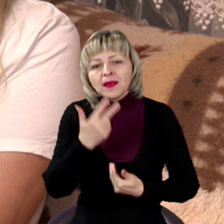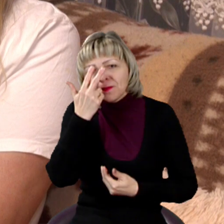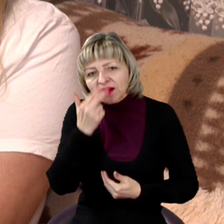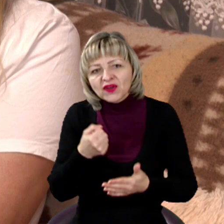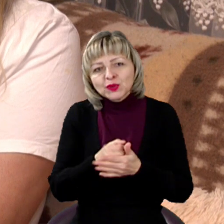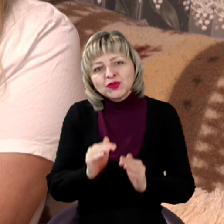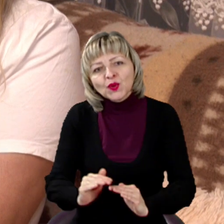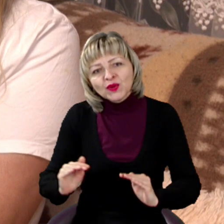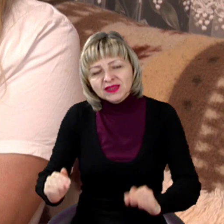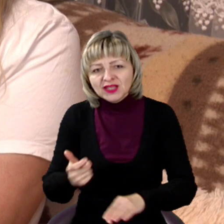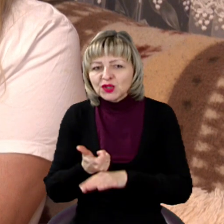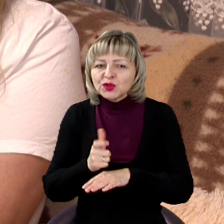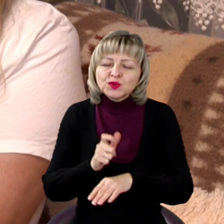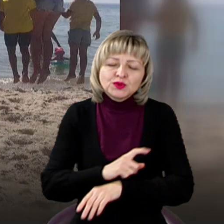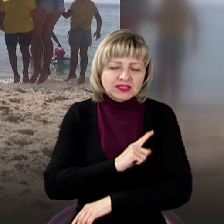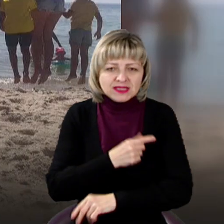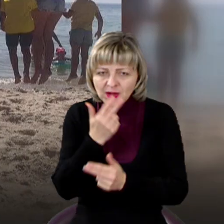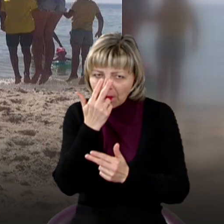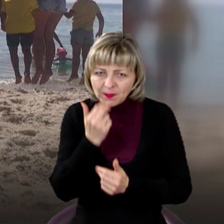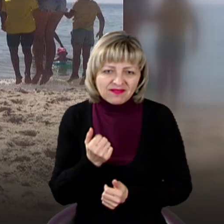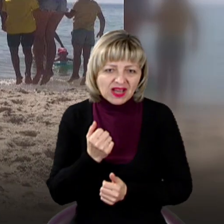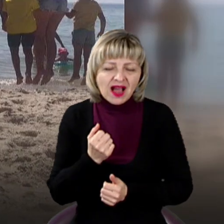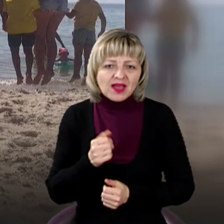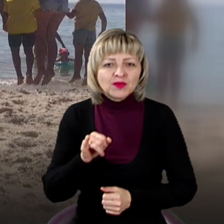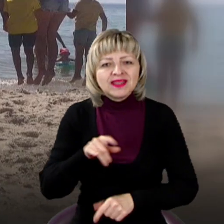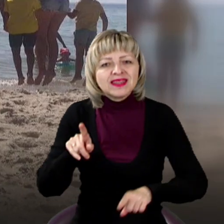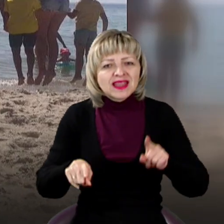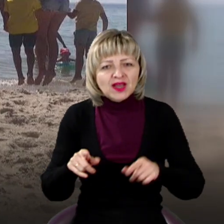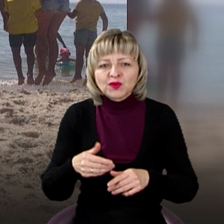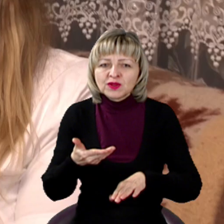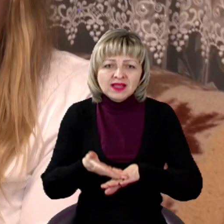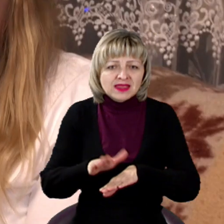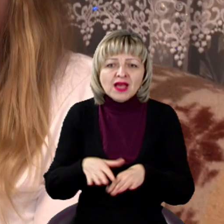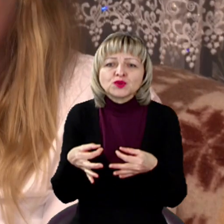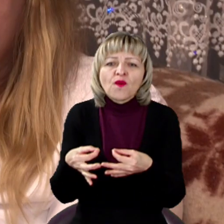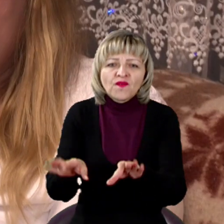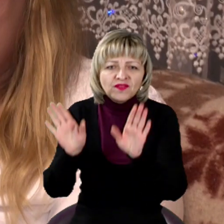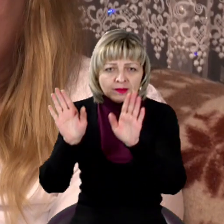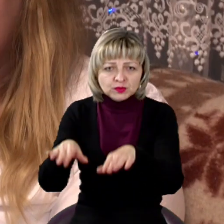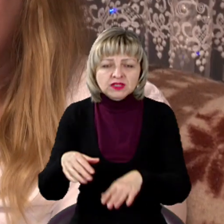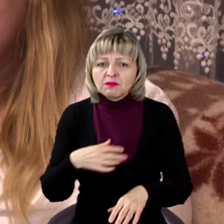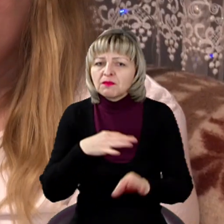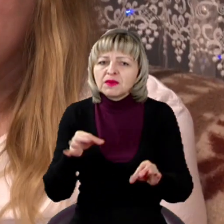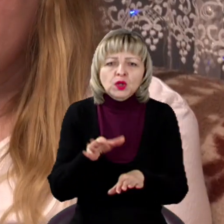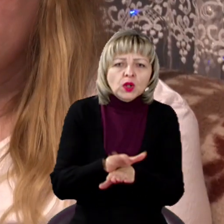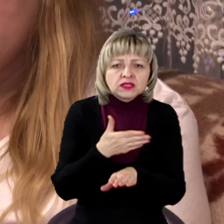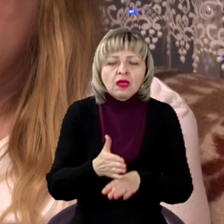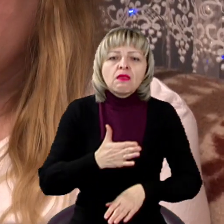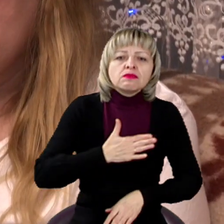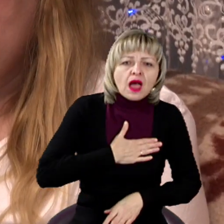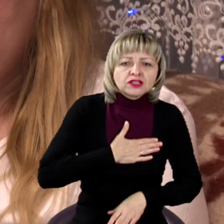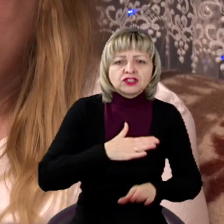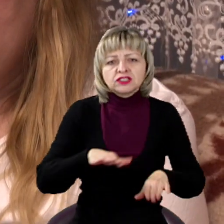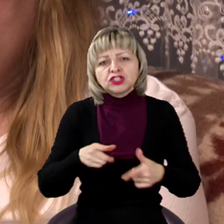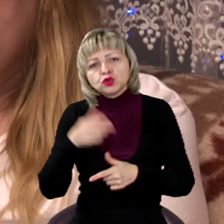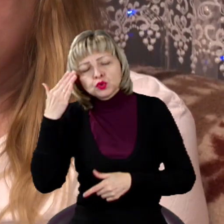них, дуже сильно привикаємо. І деколи їх тяжко відпускати. Ми ніколи не розділяємо. Наші діти нараз навіть